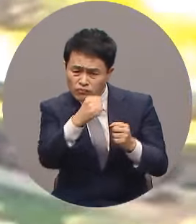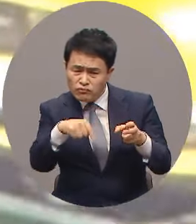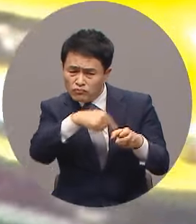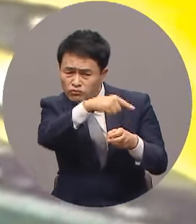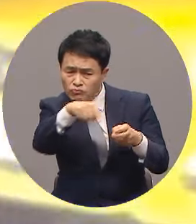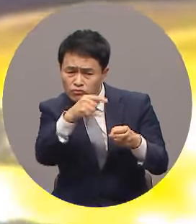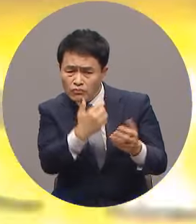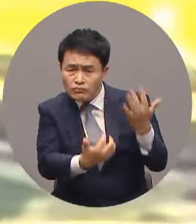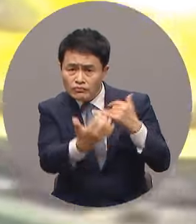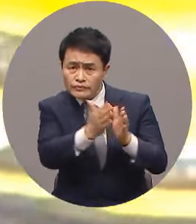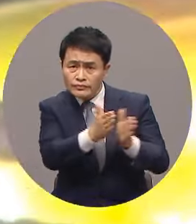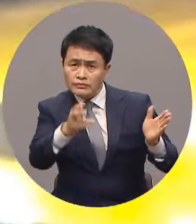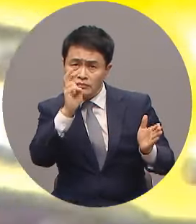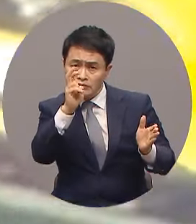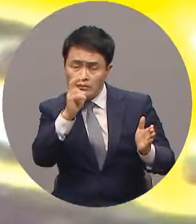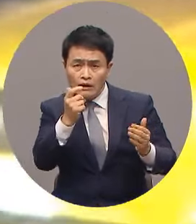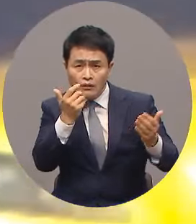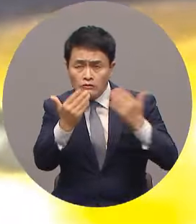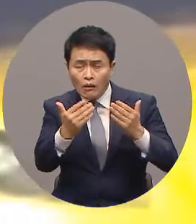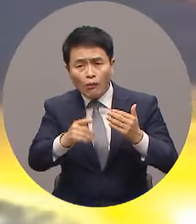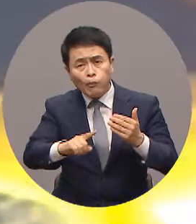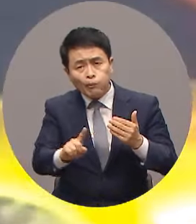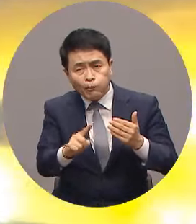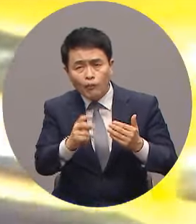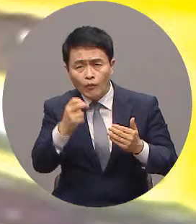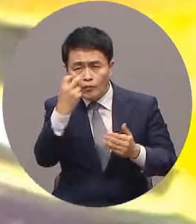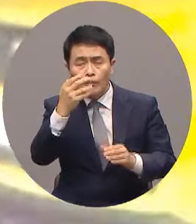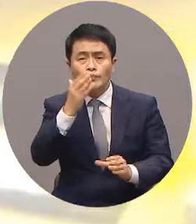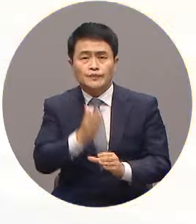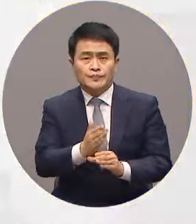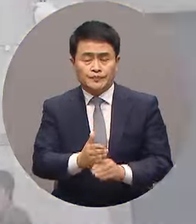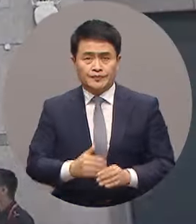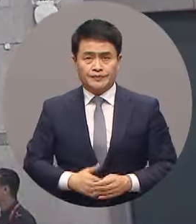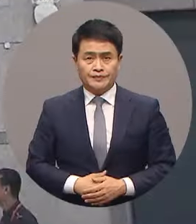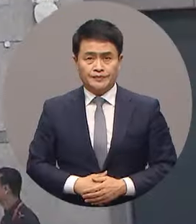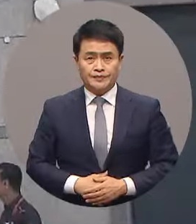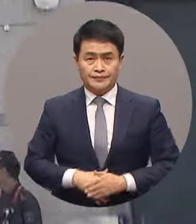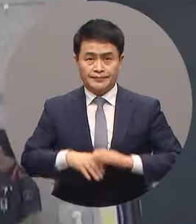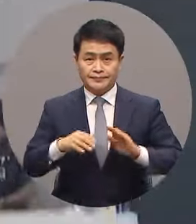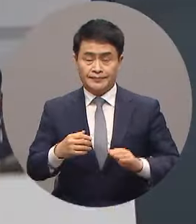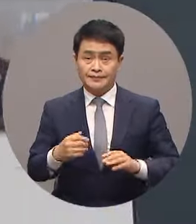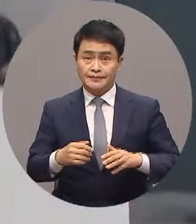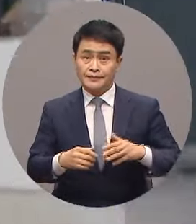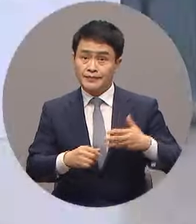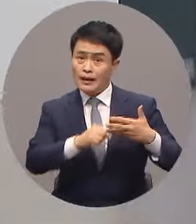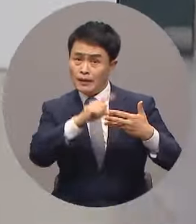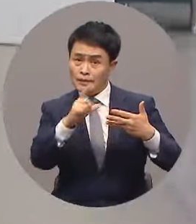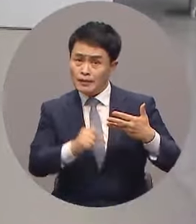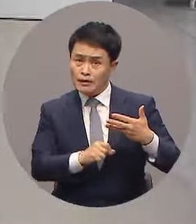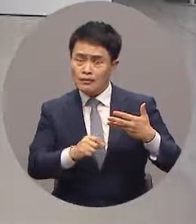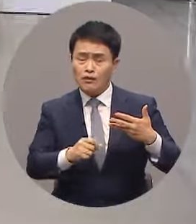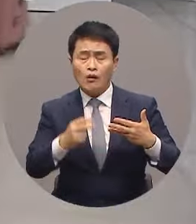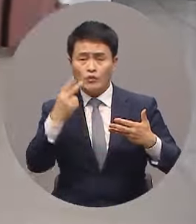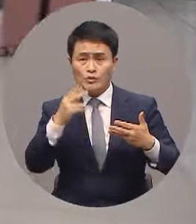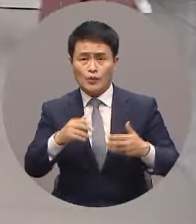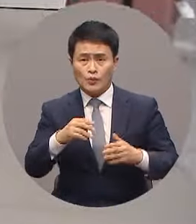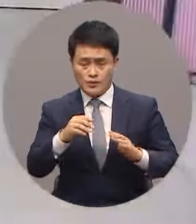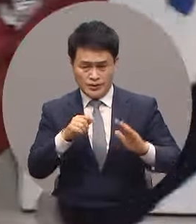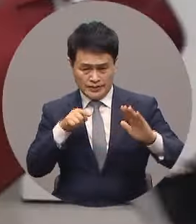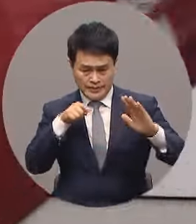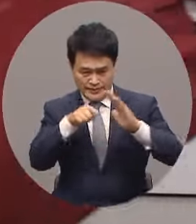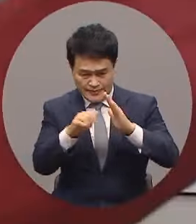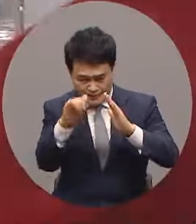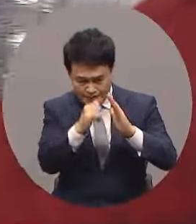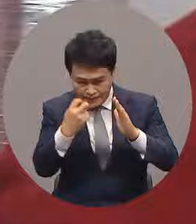불이 시작된 걸로 보고 정확한 원인을 조사하고 있습니다. 지난 8월 서울시의 외국인 가사관리사 시범